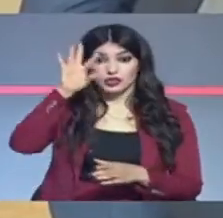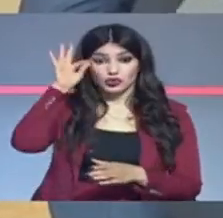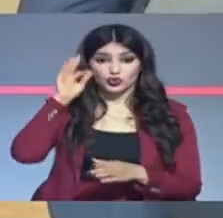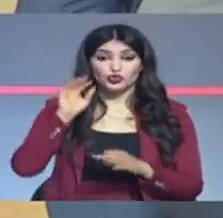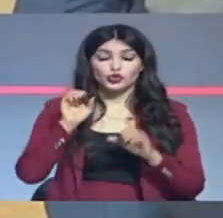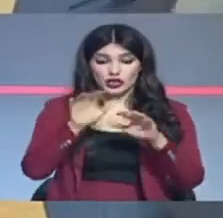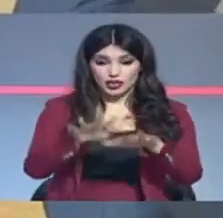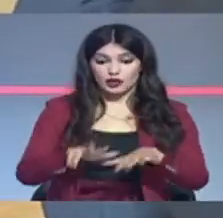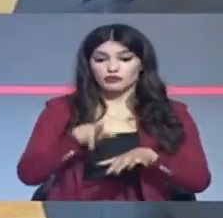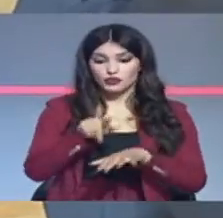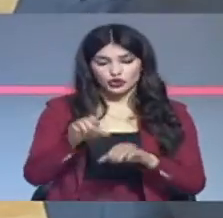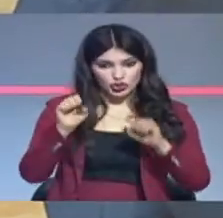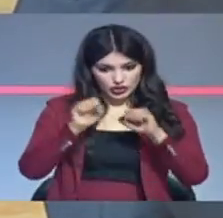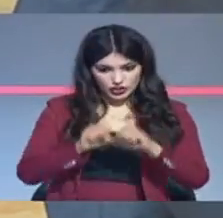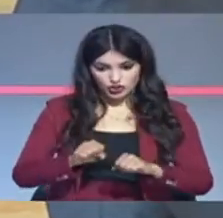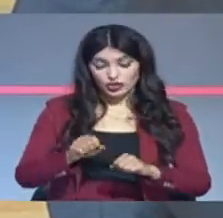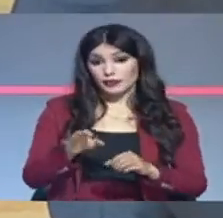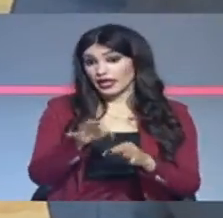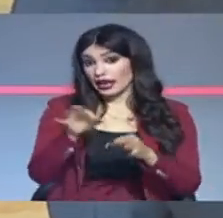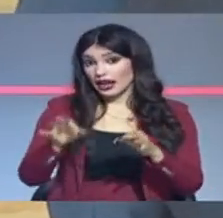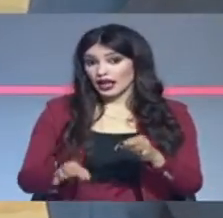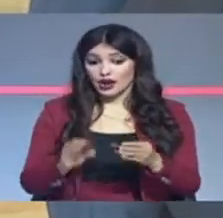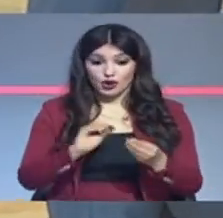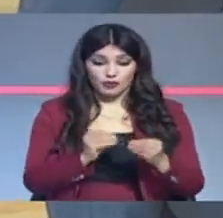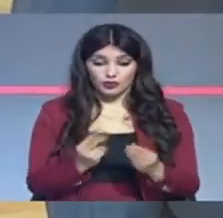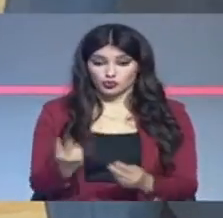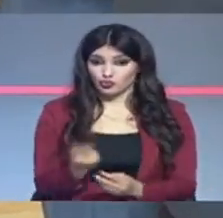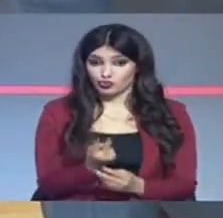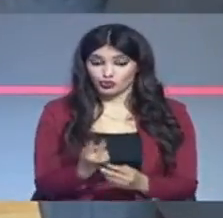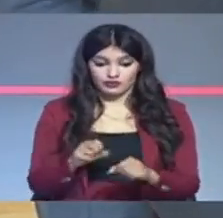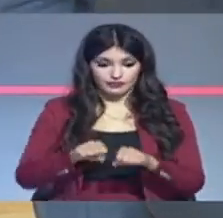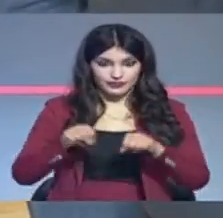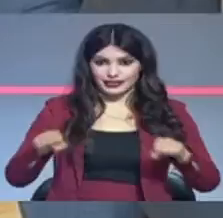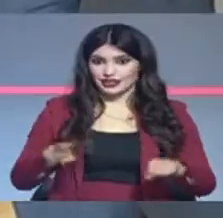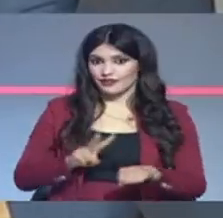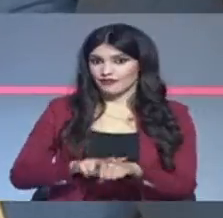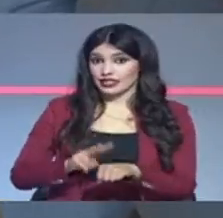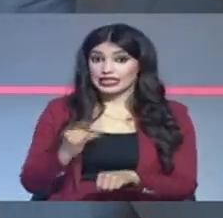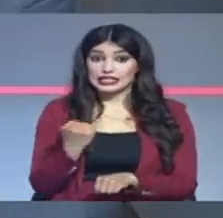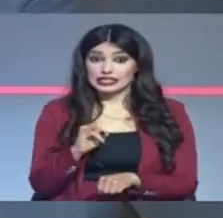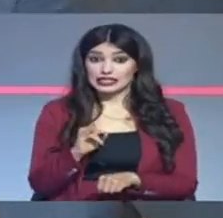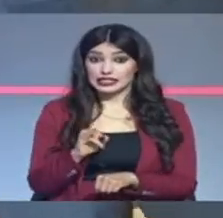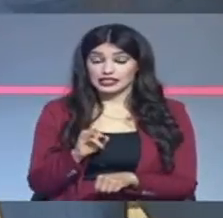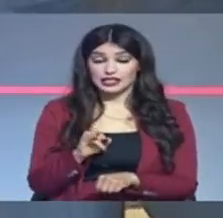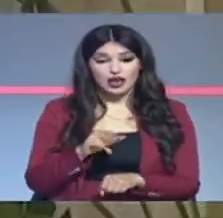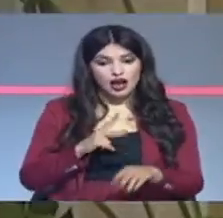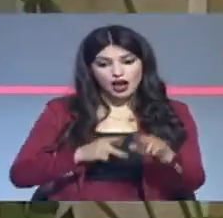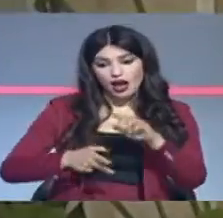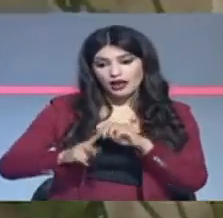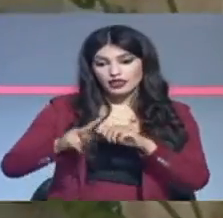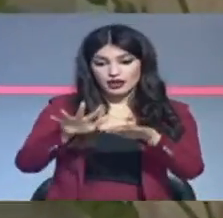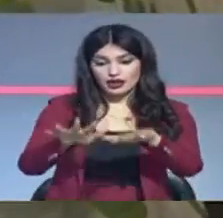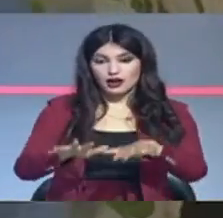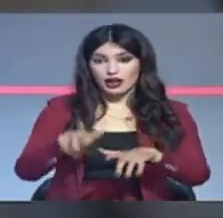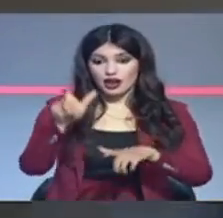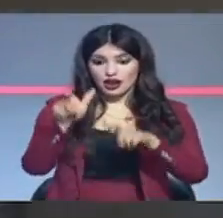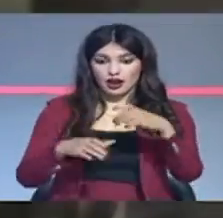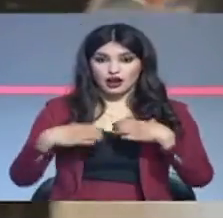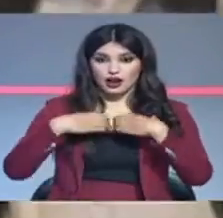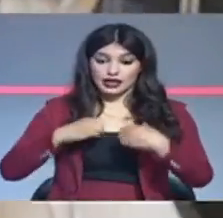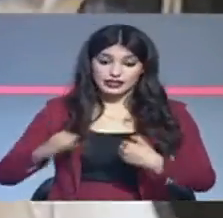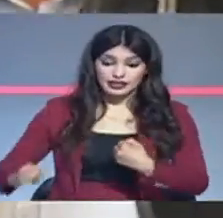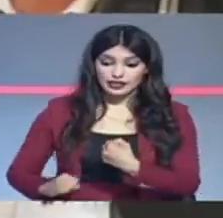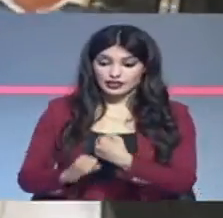يمكن ان يكون جزءا من الحل الازمه بين راسي السلطه التنفيذيه في حال قامت الاغلبيه البرلمانيه الداعم الى رئيس